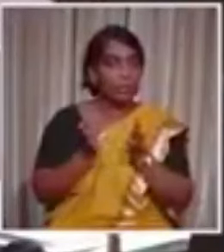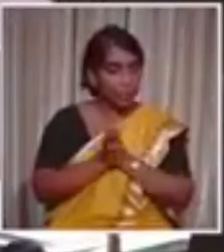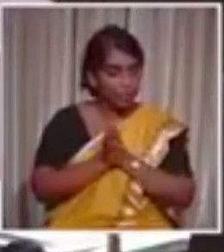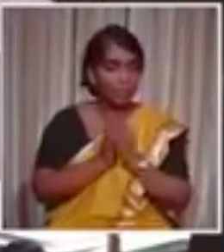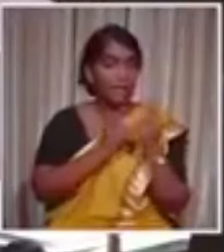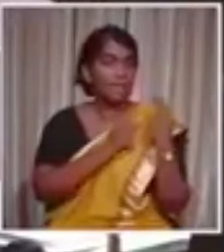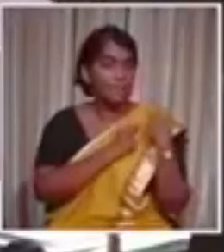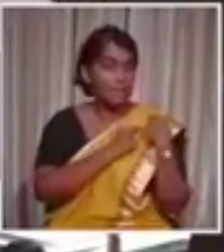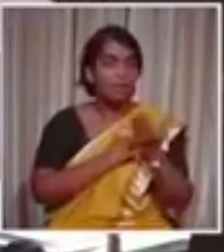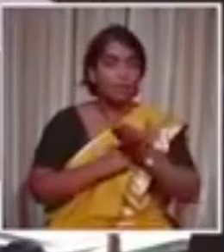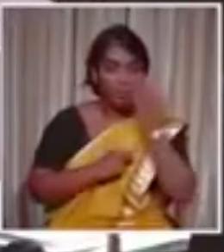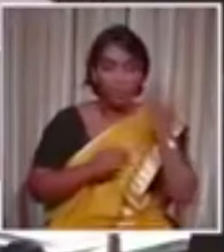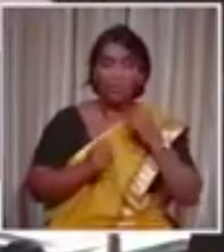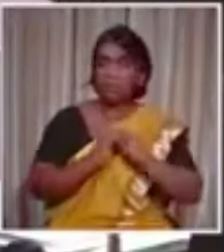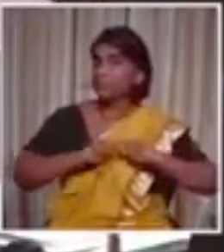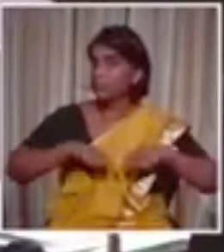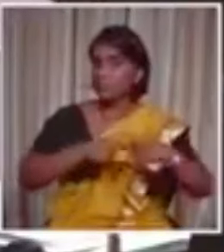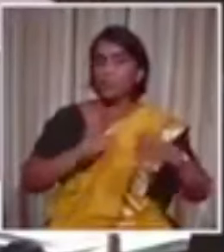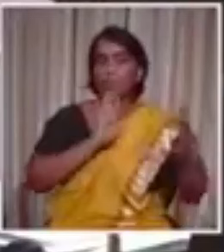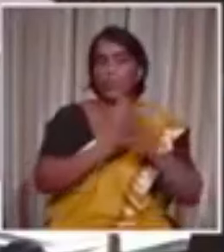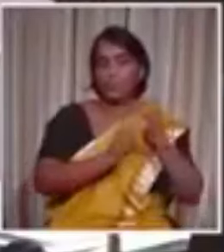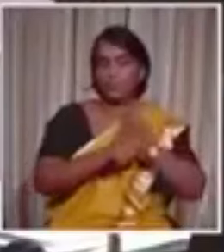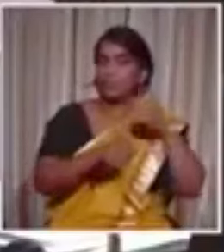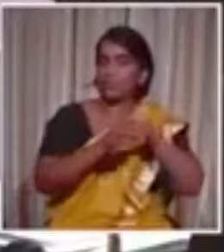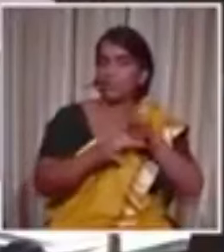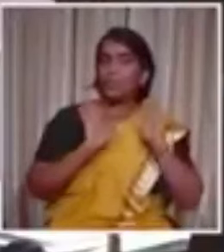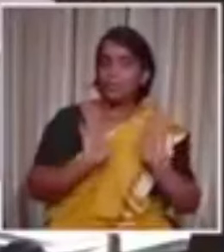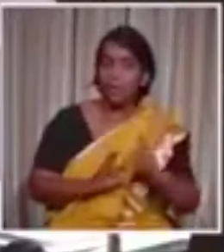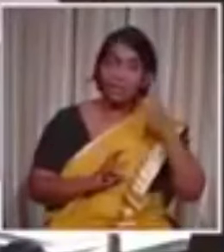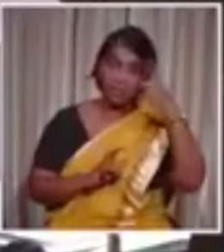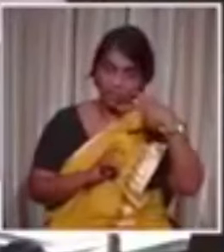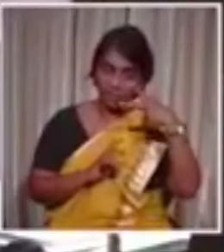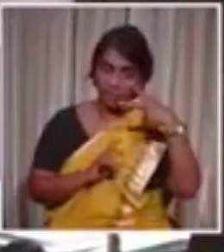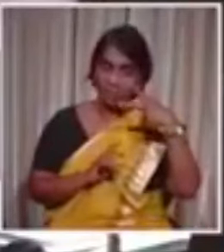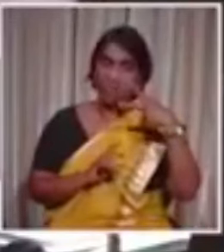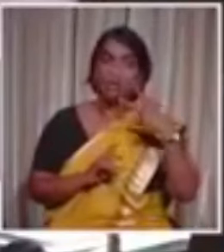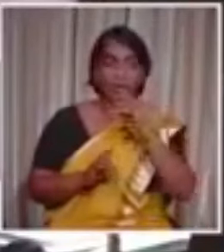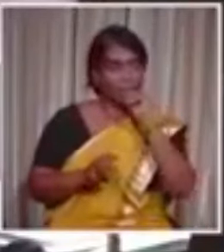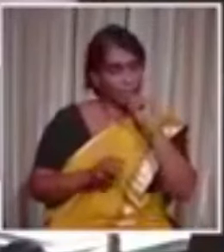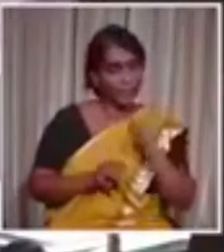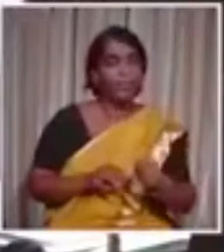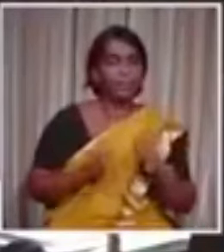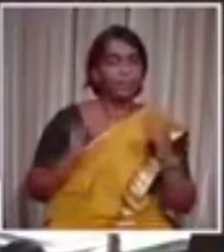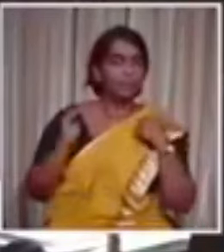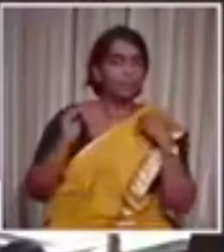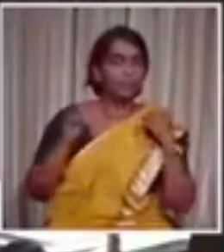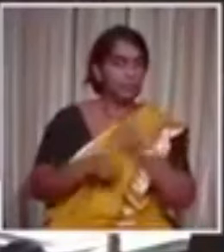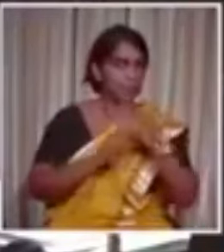වග කිය හැකි යාන්ත්‍රණයක් සර්වපාක්ෂික ආණ්ඩුවක තිබිය යුතුයි. දෙක නියත වශයෙන්ම සර්වපාක්ෂික